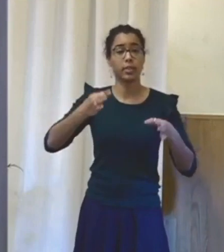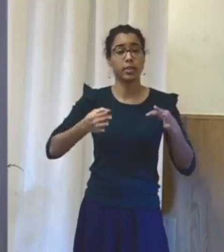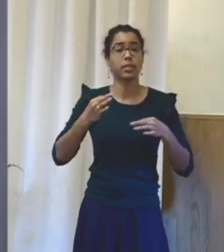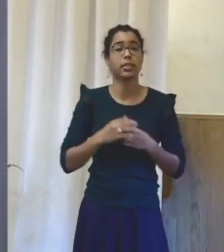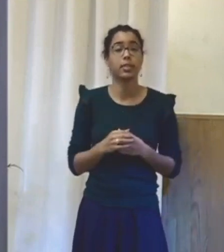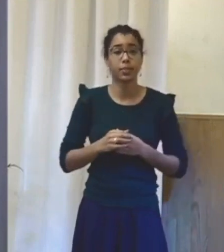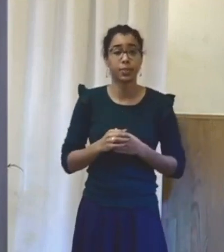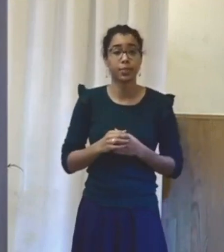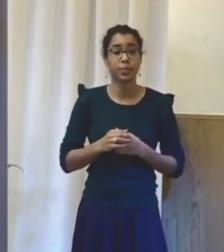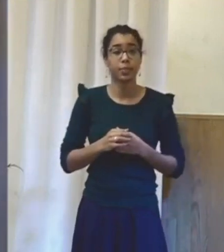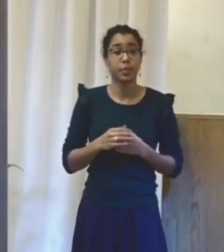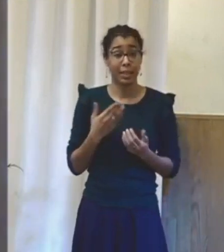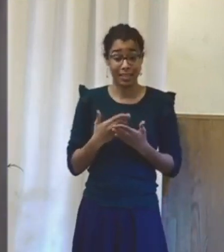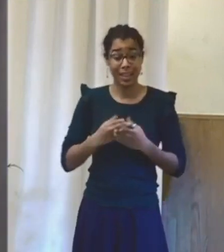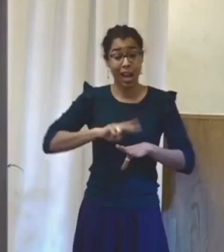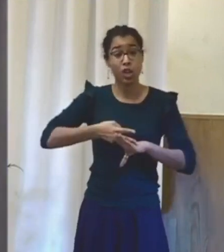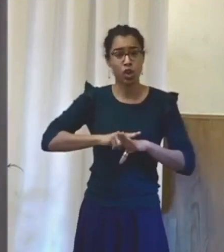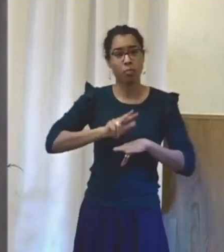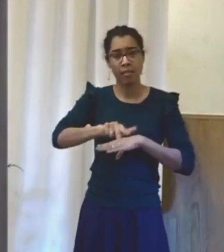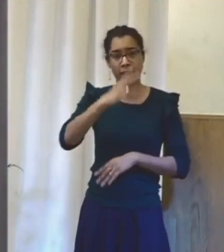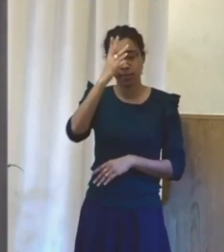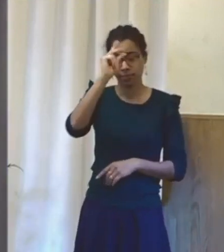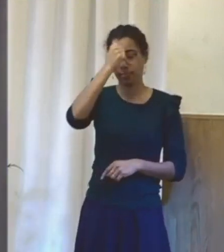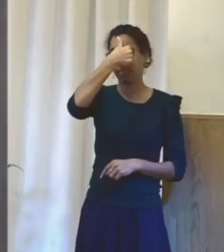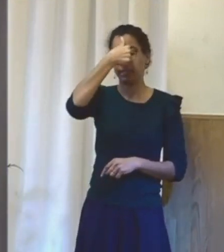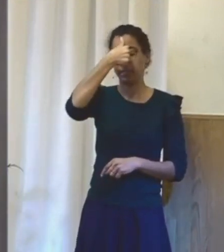Et c'est ce que Job va apprendre.